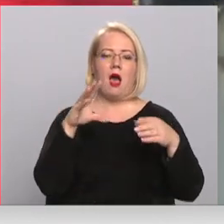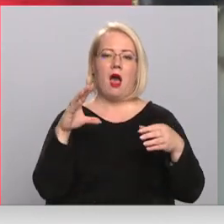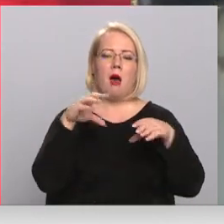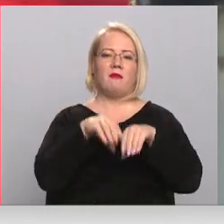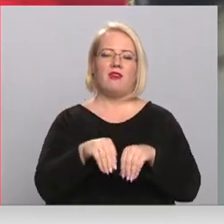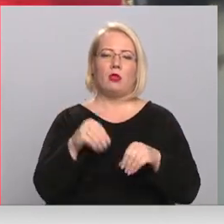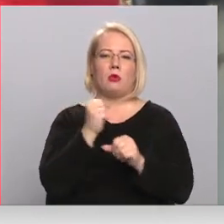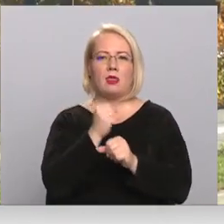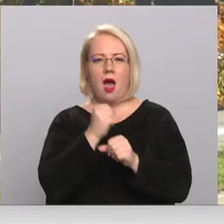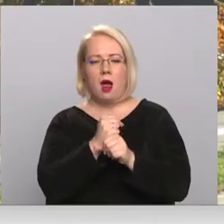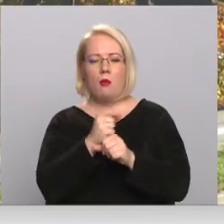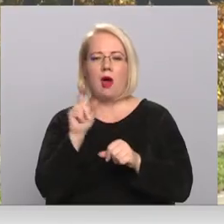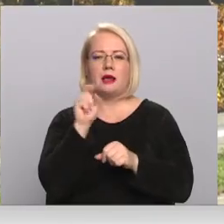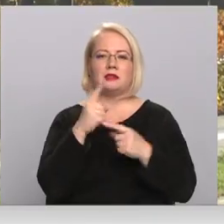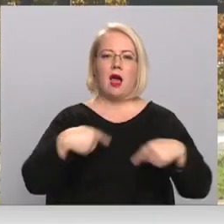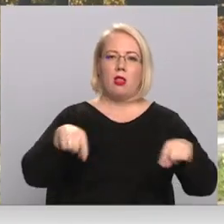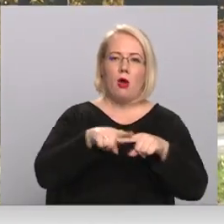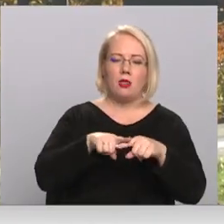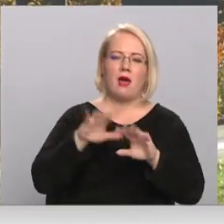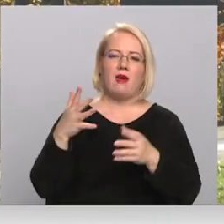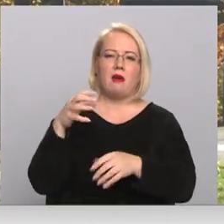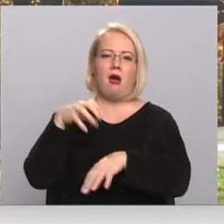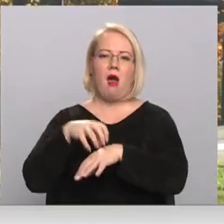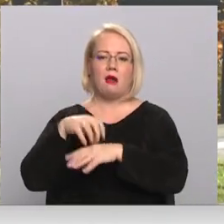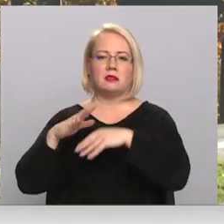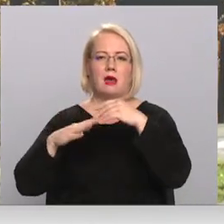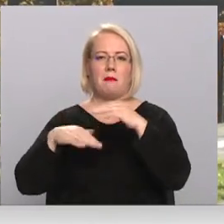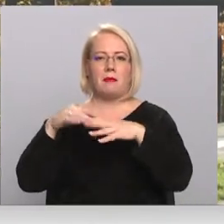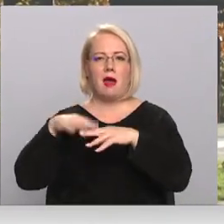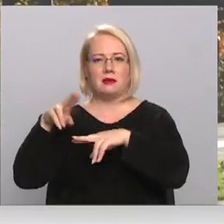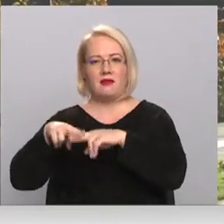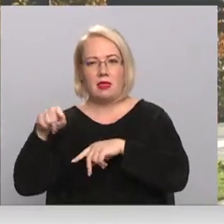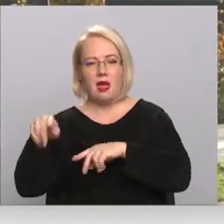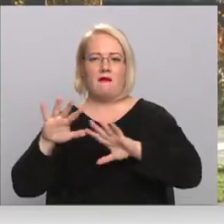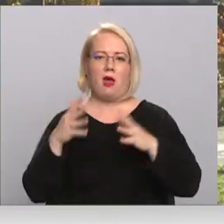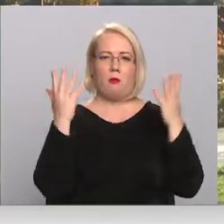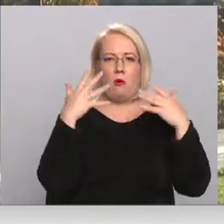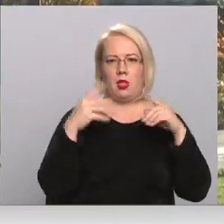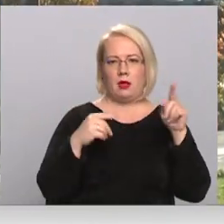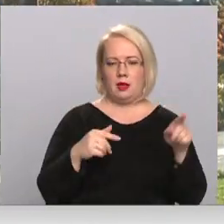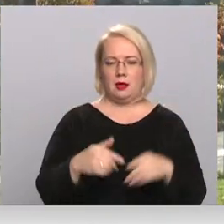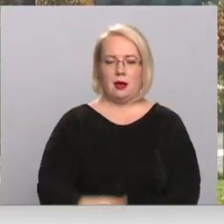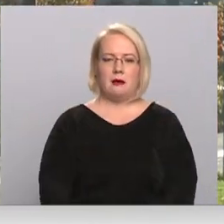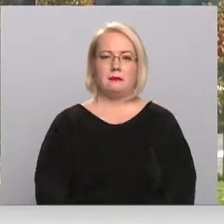skaistumkopšanas salonā, gan kādā ārsta praksē vai poliklīnikā. Sandra Leitāne, Andris Pāns, RTV.